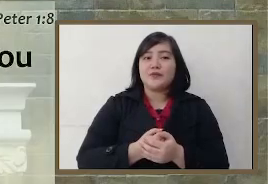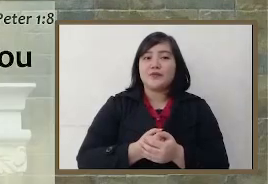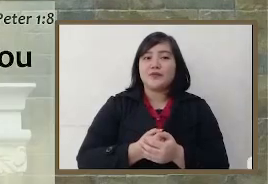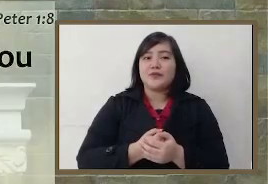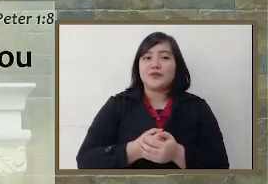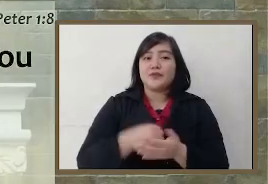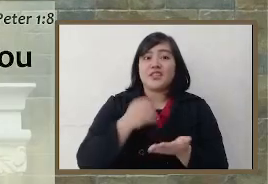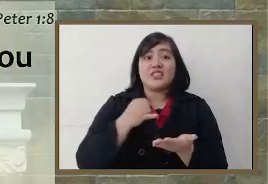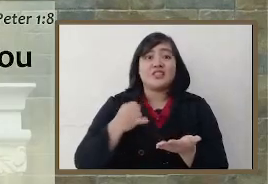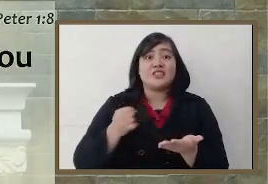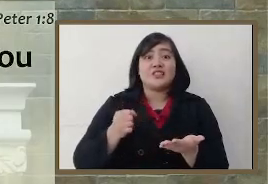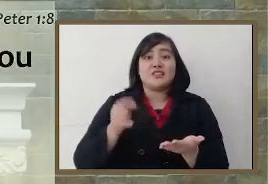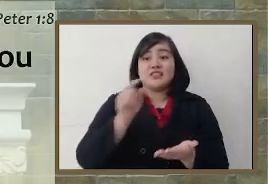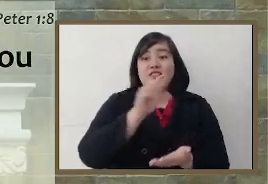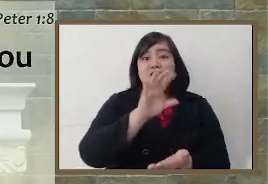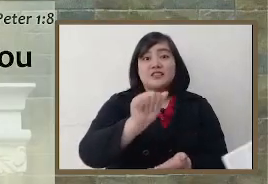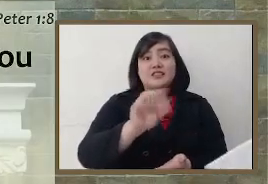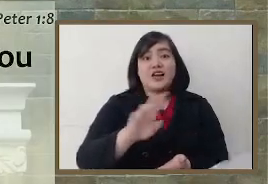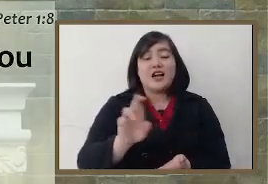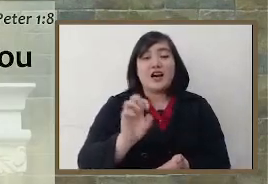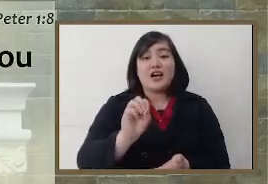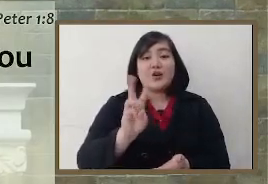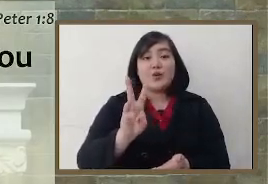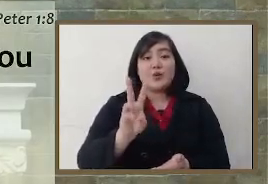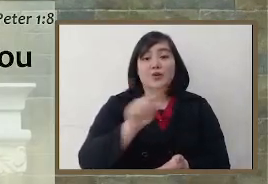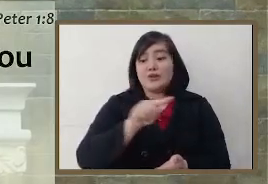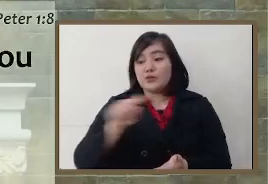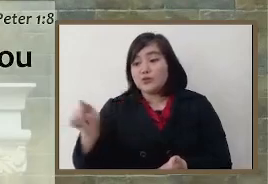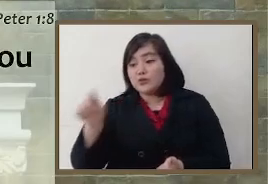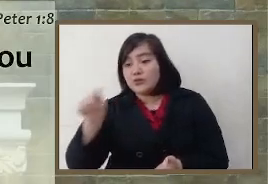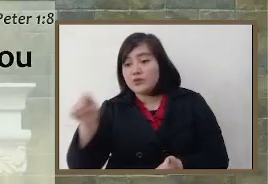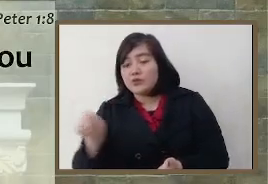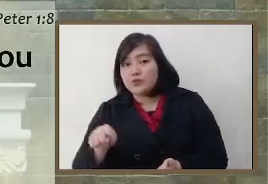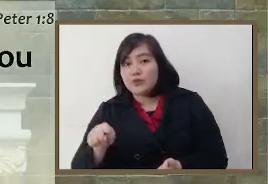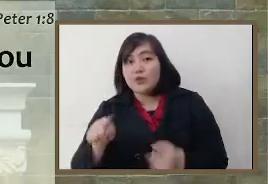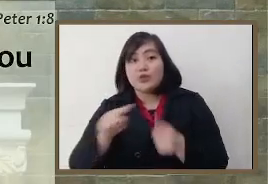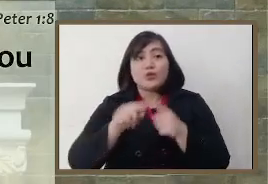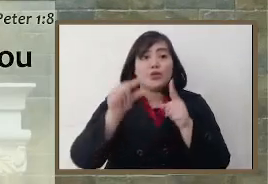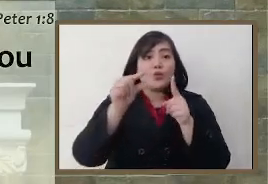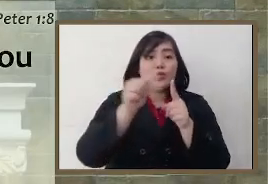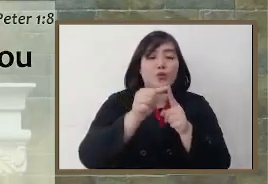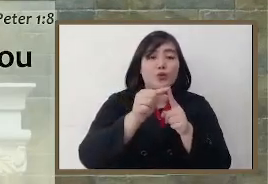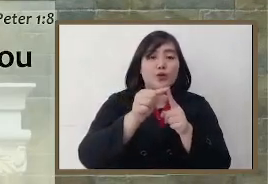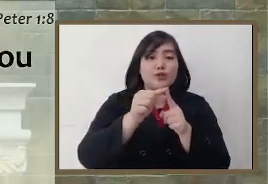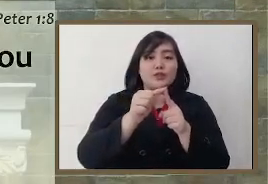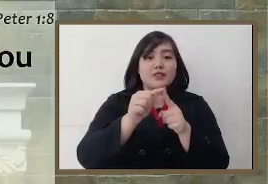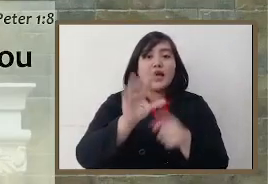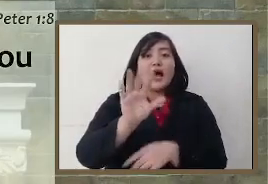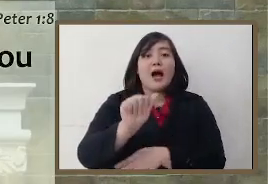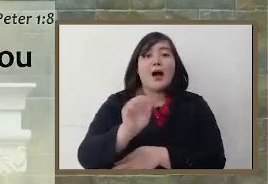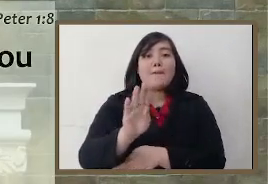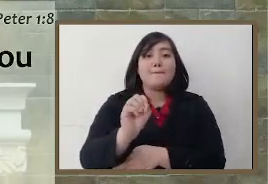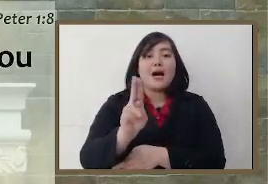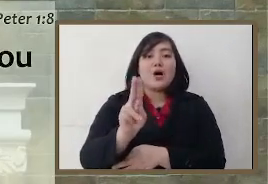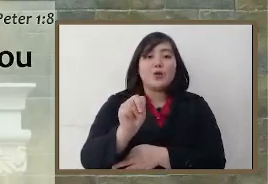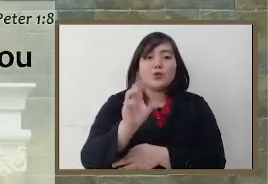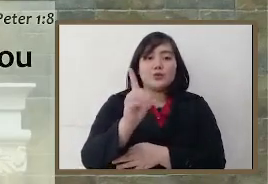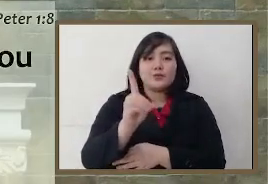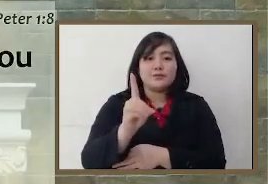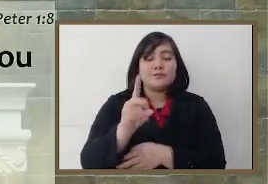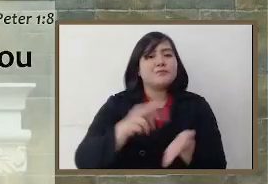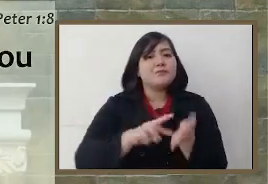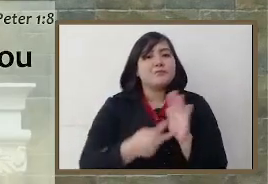abound. Alright? So in other words, listen, God wants us to abound.